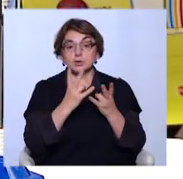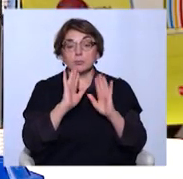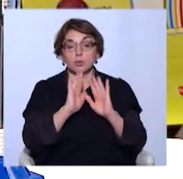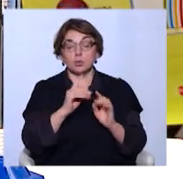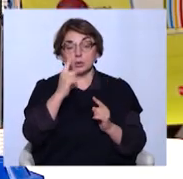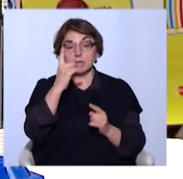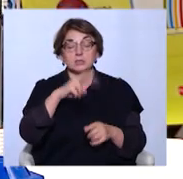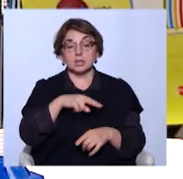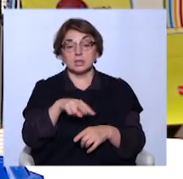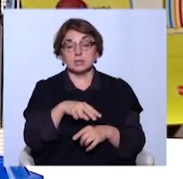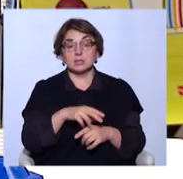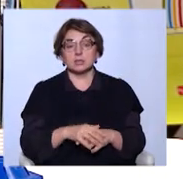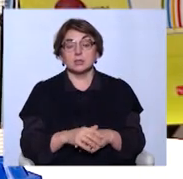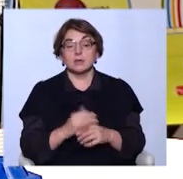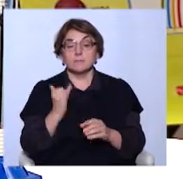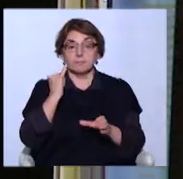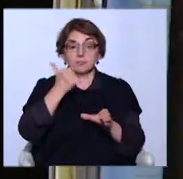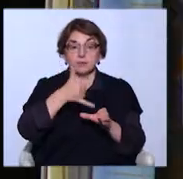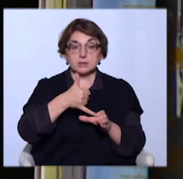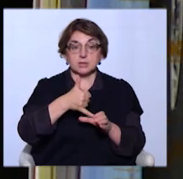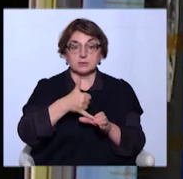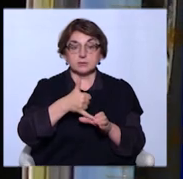მხოლოდ 1 ლიტრი. ვასხამთ,